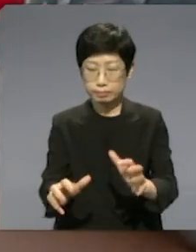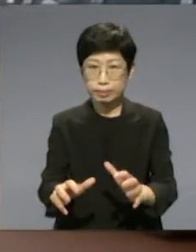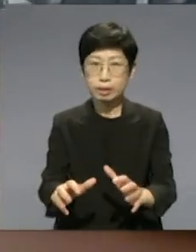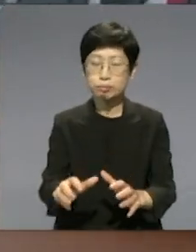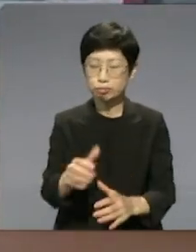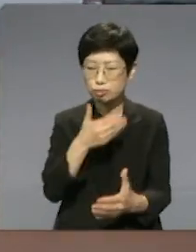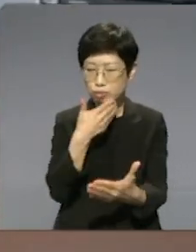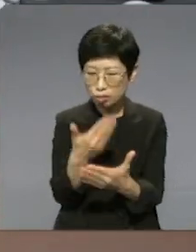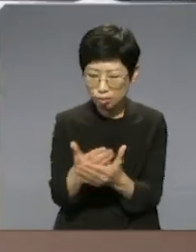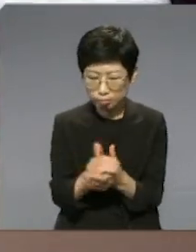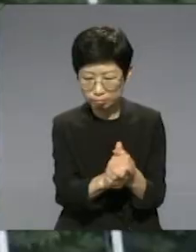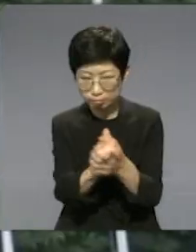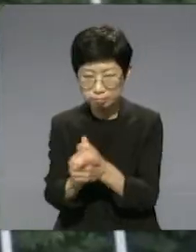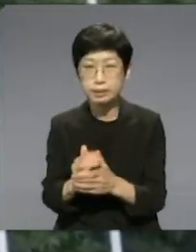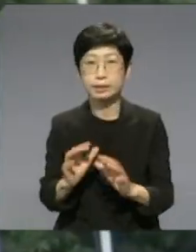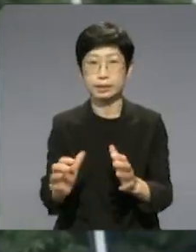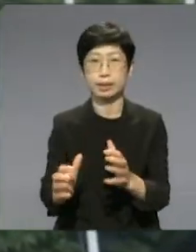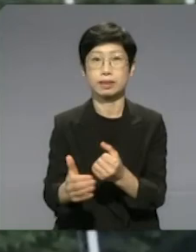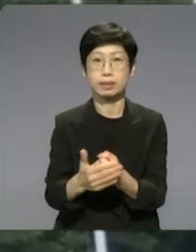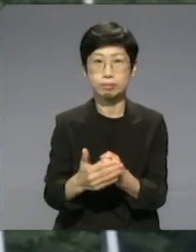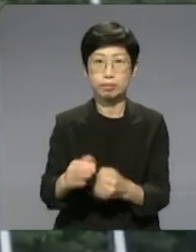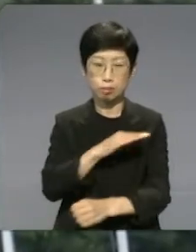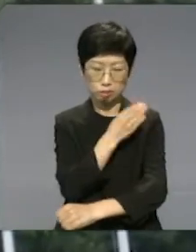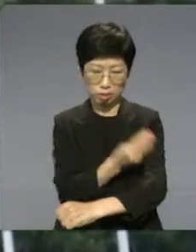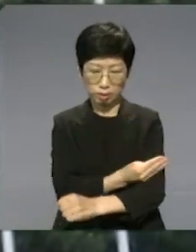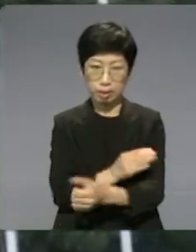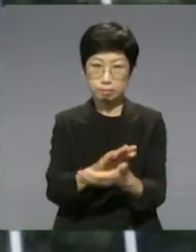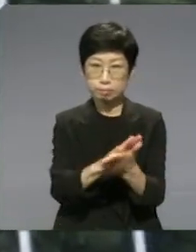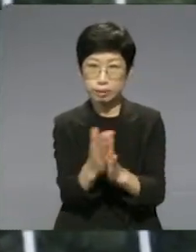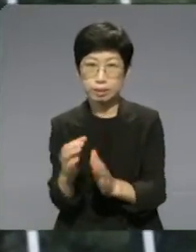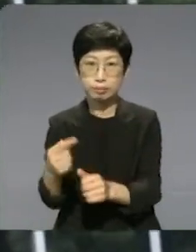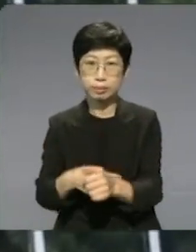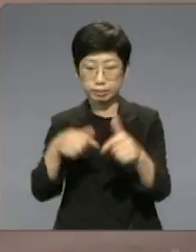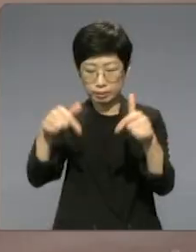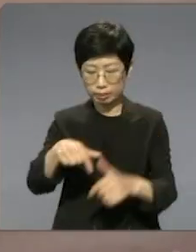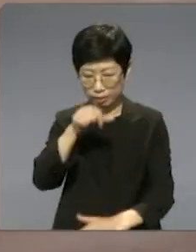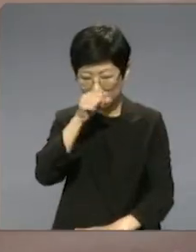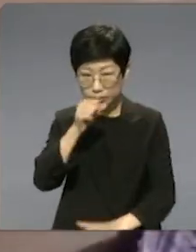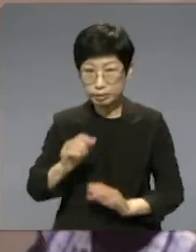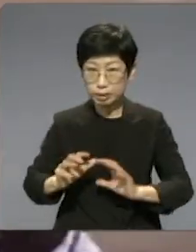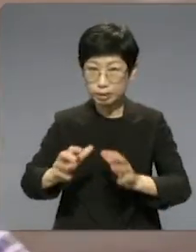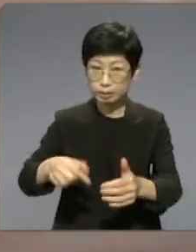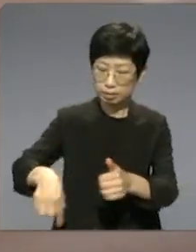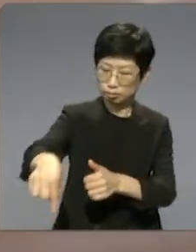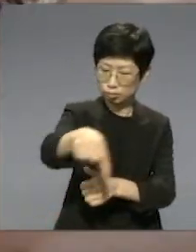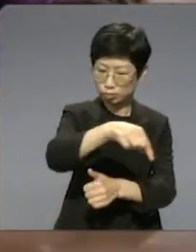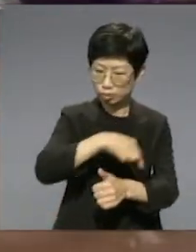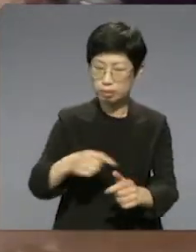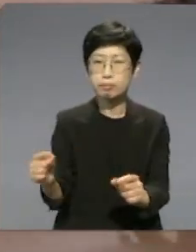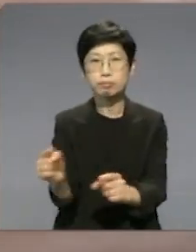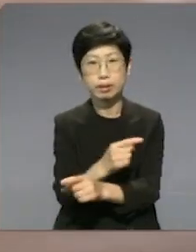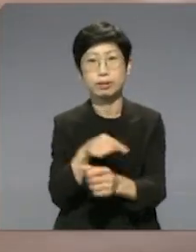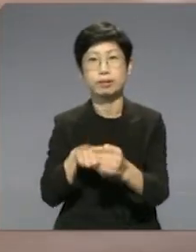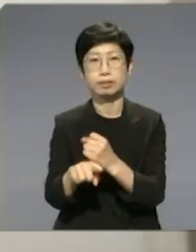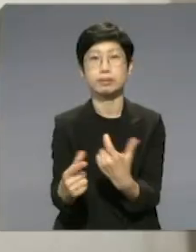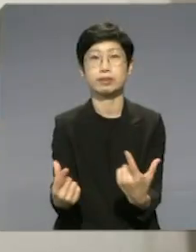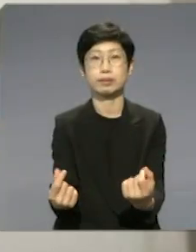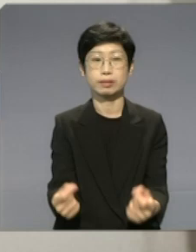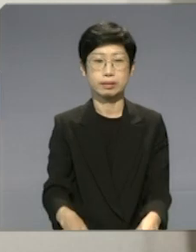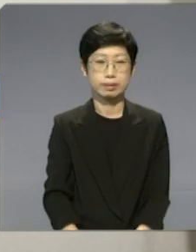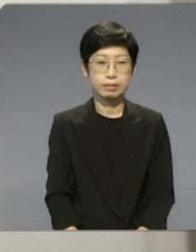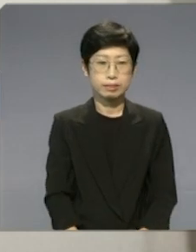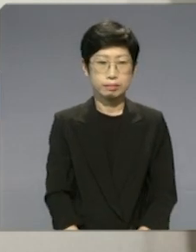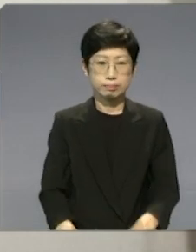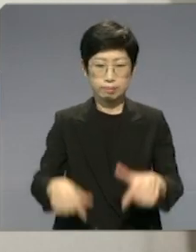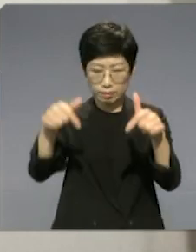주요 파트너였기 때문에 니제르의 권력 변화는 서아프리카 지역의 국제 질서도 바뀐다는 것을 의미합니다. For